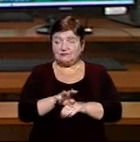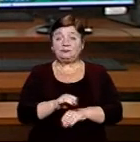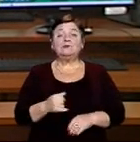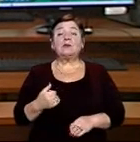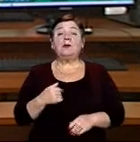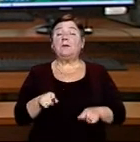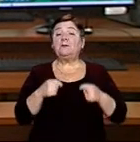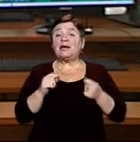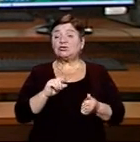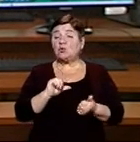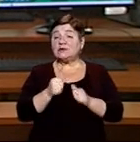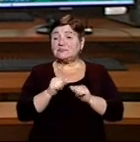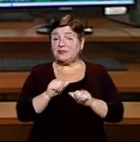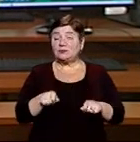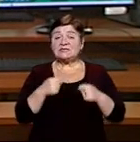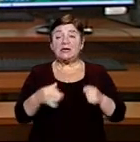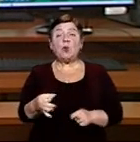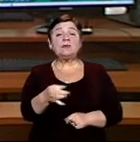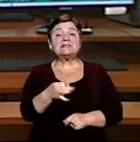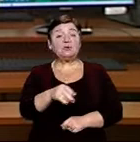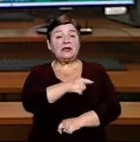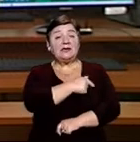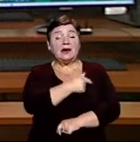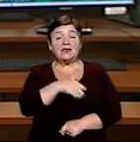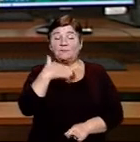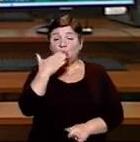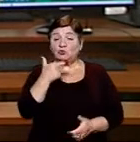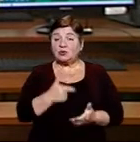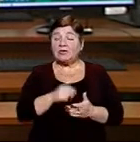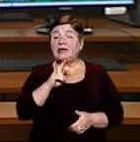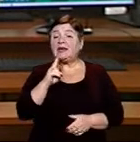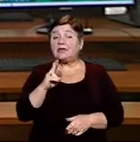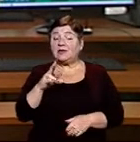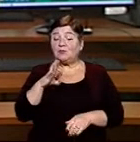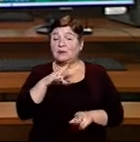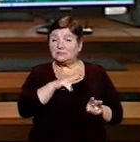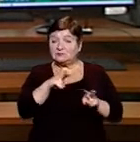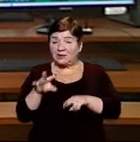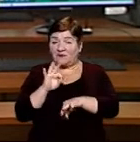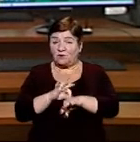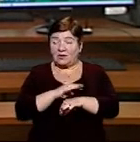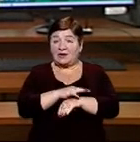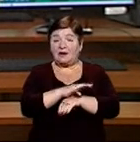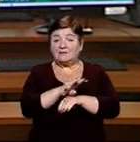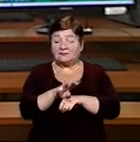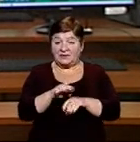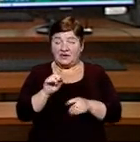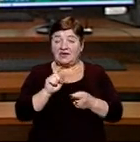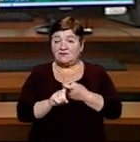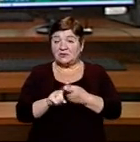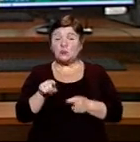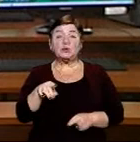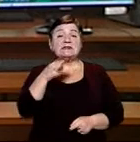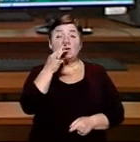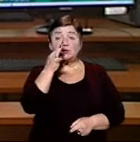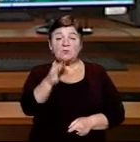зміну здали медпрацівники обласної клінічної лікарні в Ужгороді, які доглядали хворих на коронавірусну інфекцію. Про це